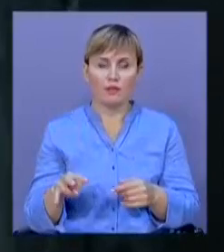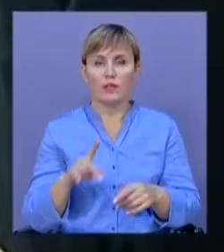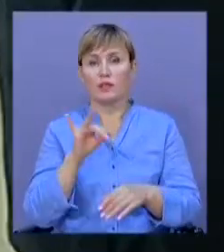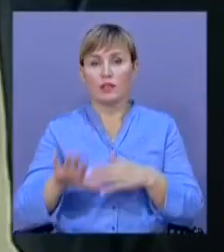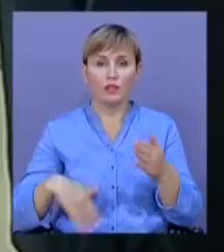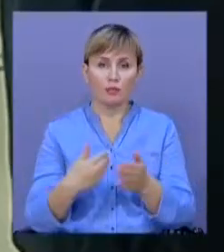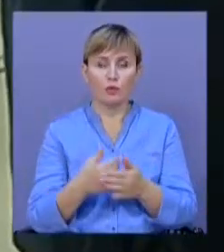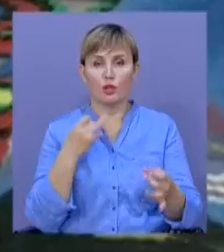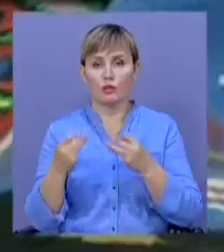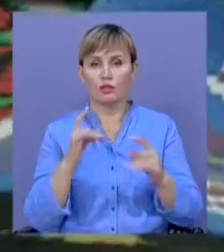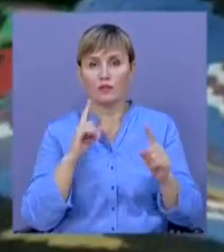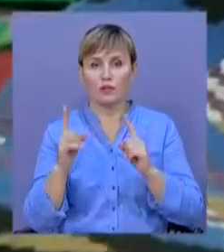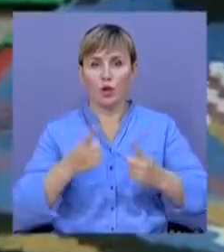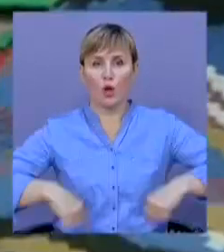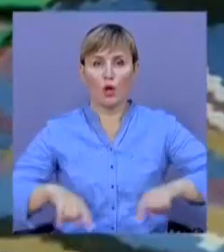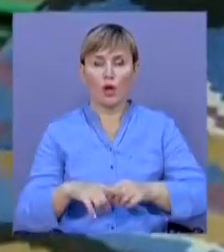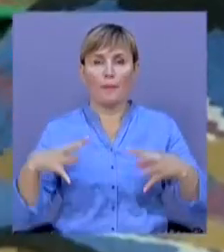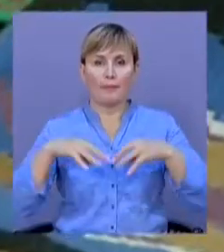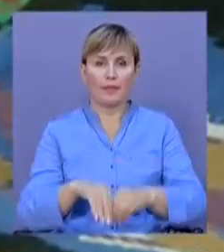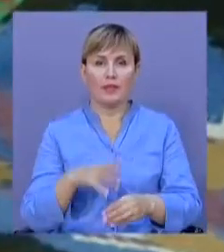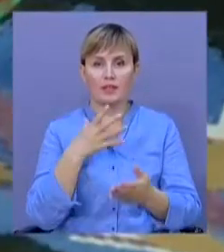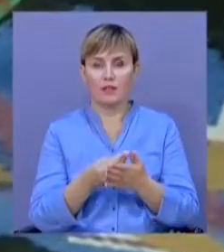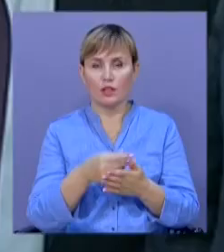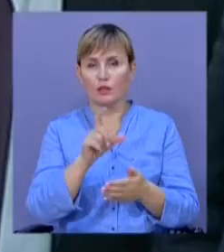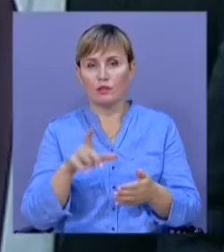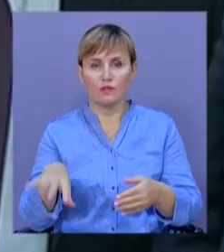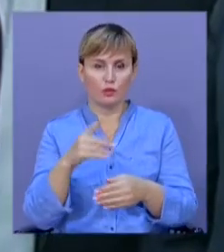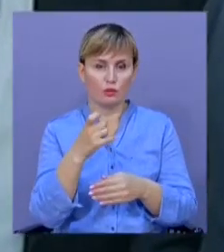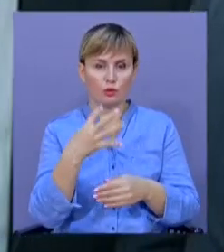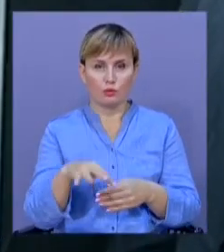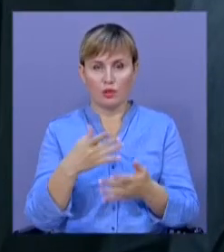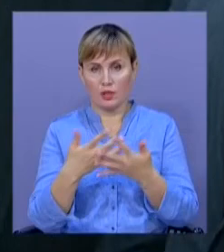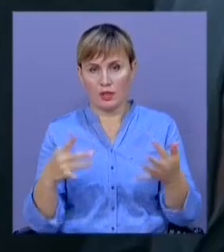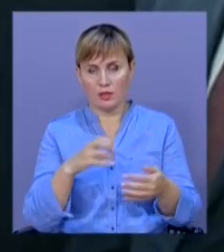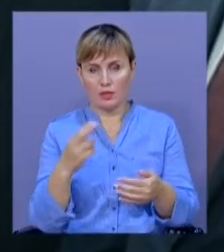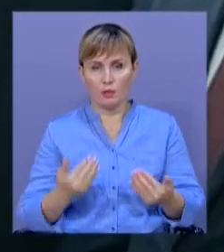тех пор консультативно-совещательный орган объединяет под своим крылом все 140 этносов,